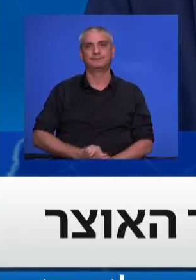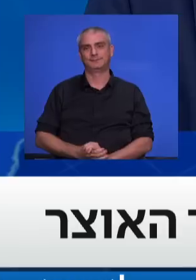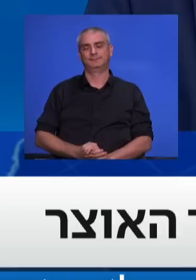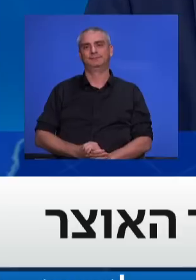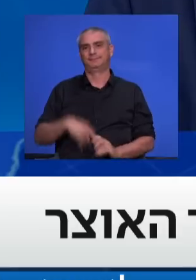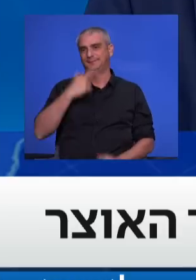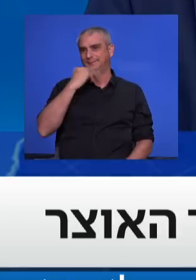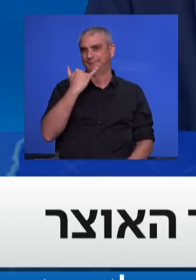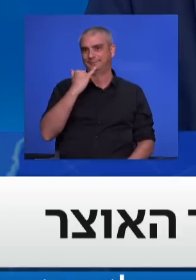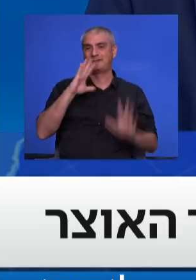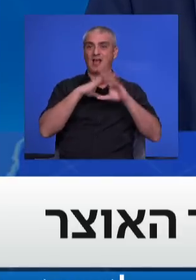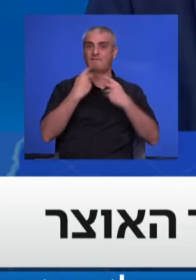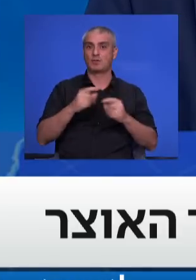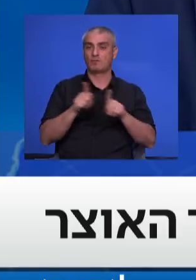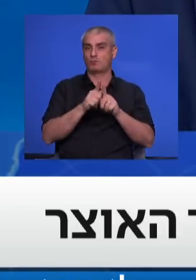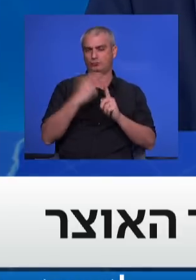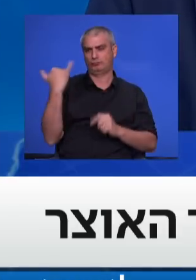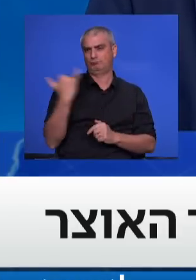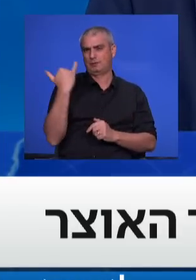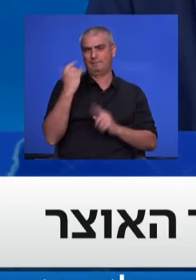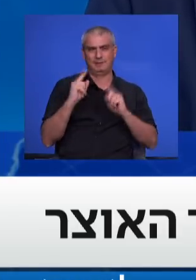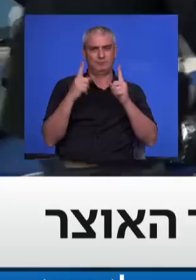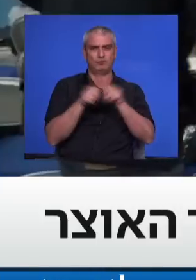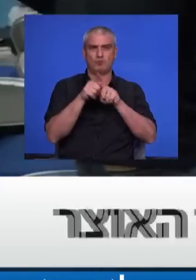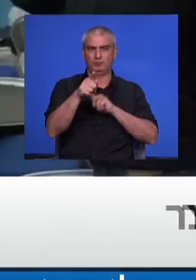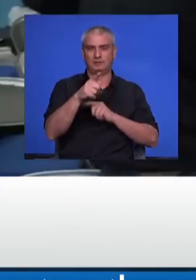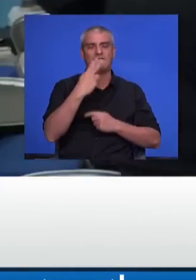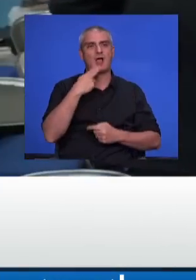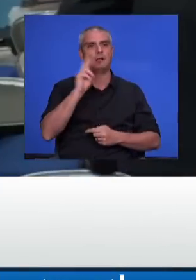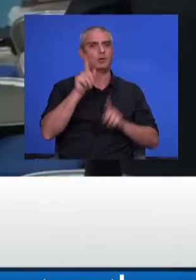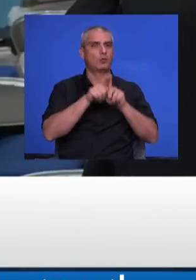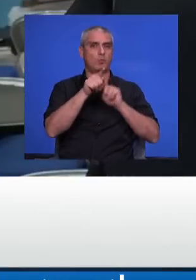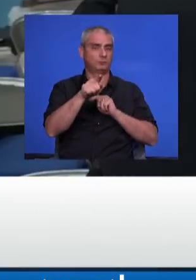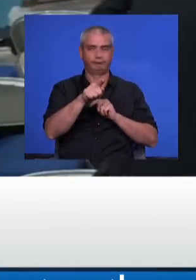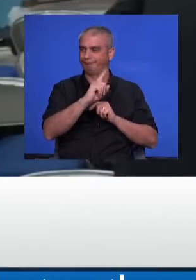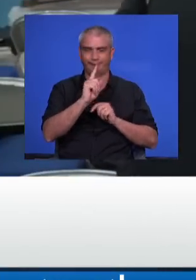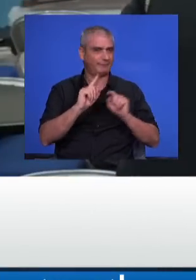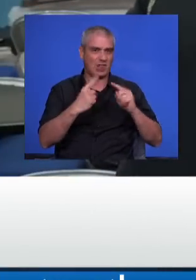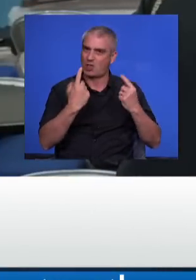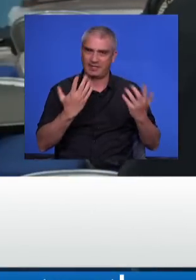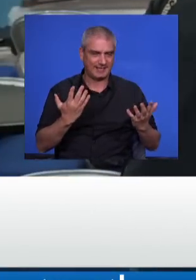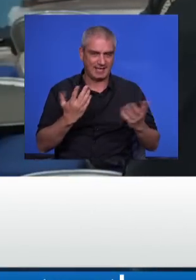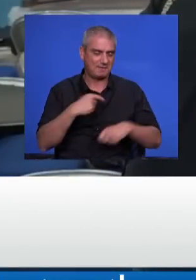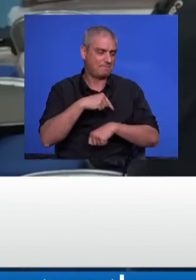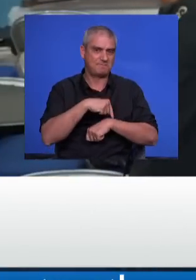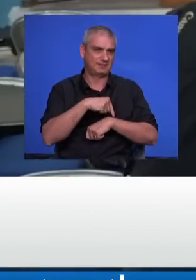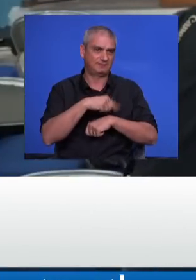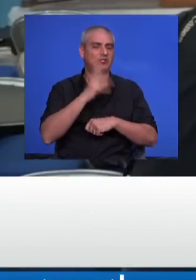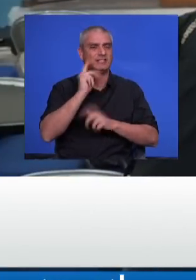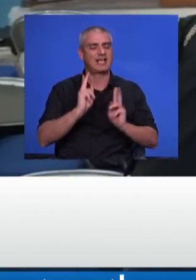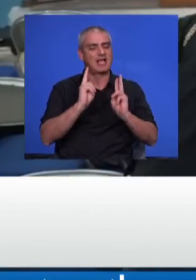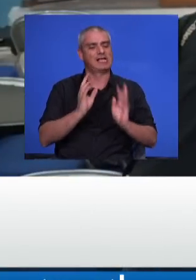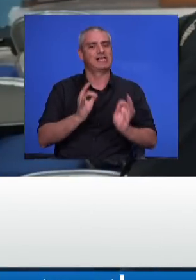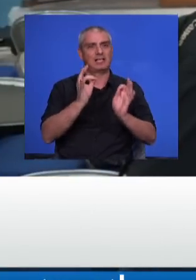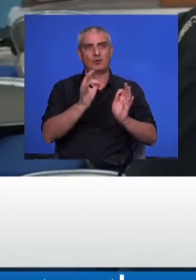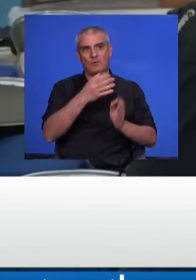כן, מואב, ערב טוב. אז כמו שתמיד קורה באירועים מן הסוג הזה והצהרות כאלו, זה לא יקרה בזמן, יהיה עיכוב בהצהרה הזאת